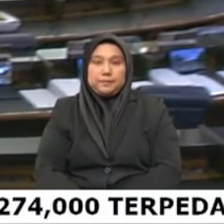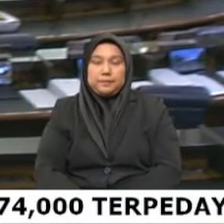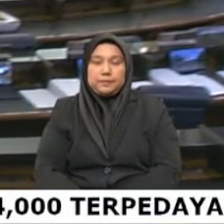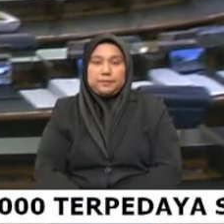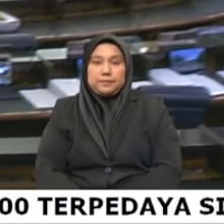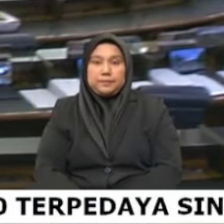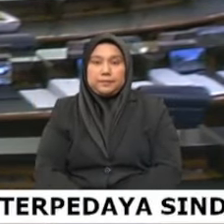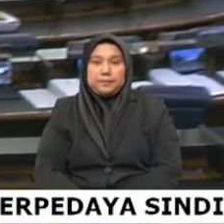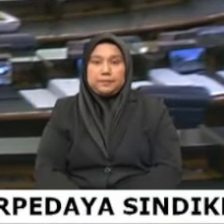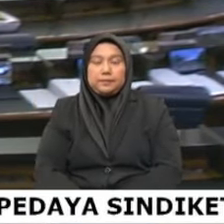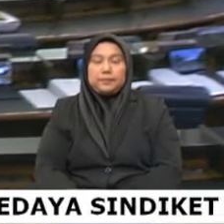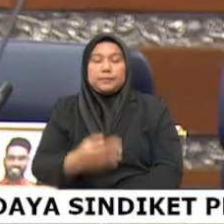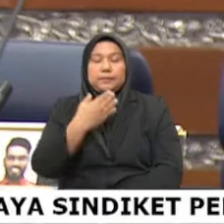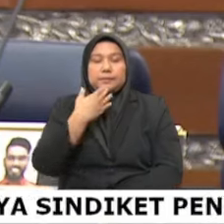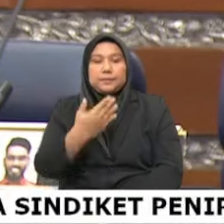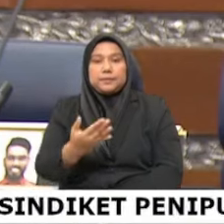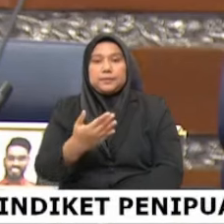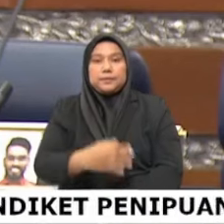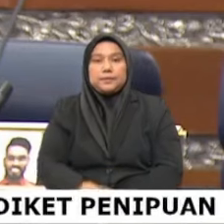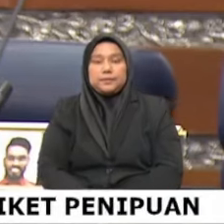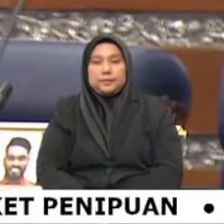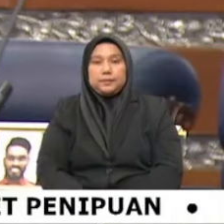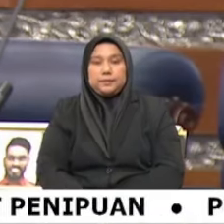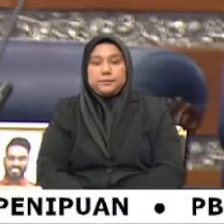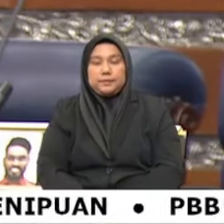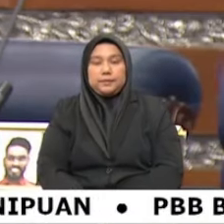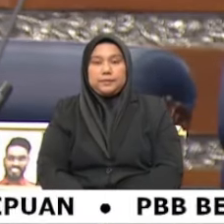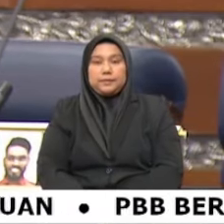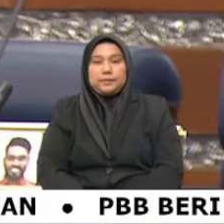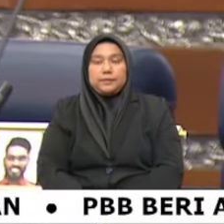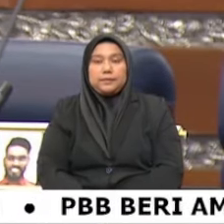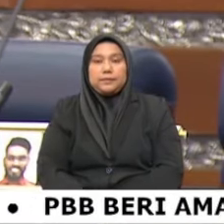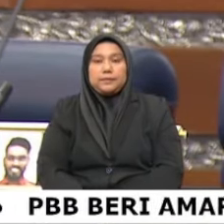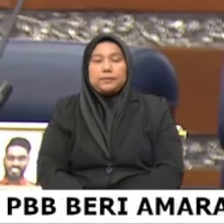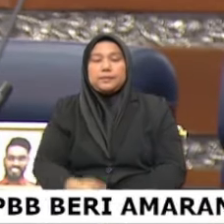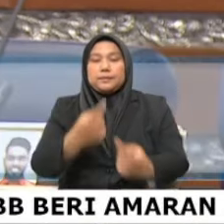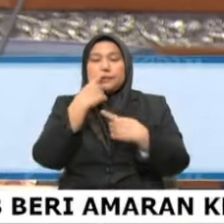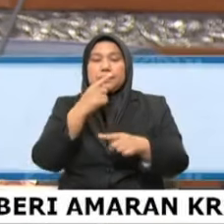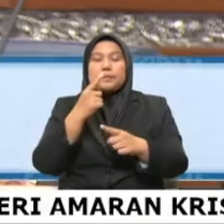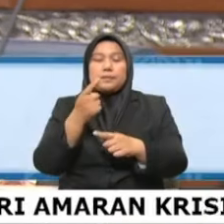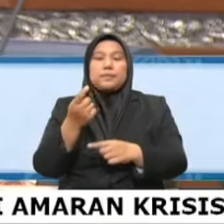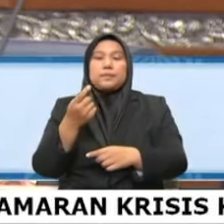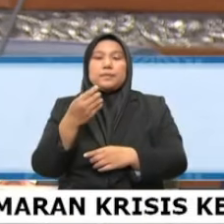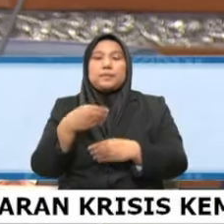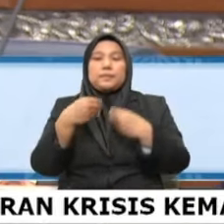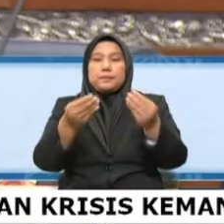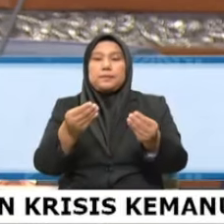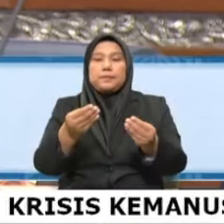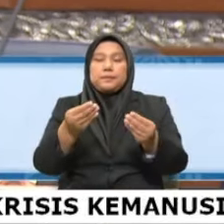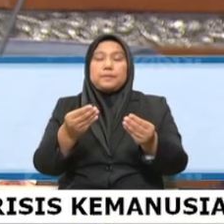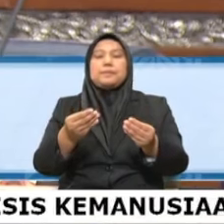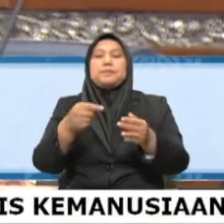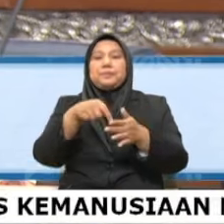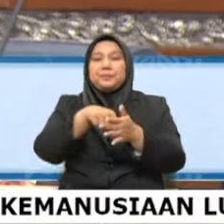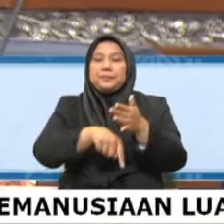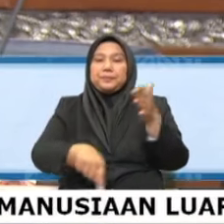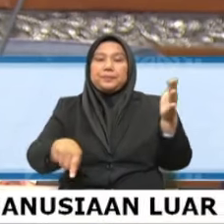Terima kasih Yang Berhormat Timbalan Menteri Iskandar Puteri di atas jawapan yang diberikan terperinci dan komprehensif.